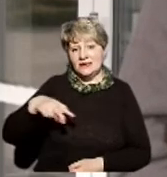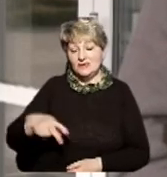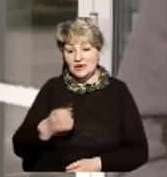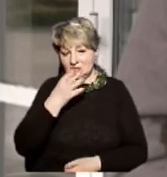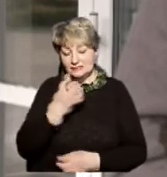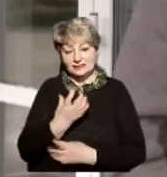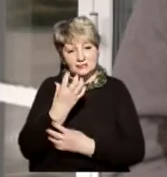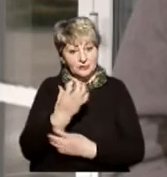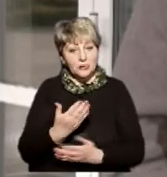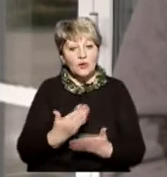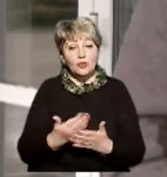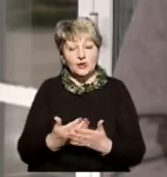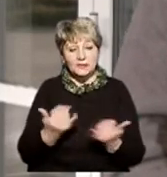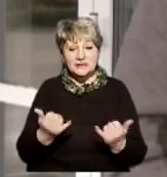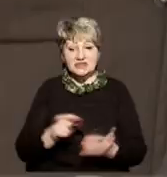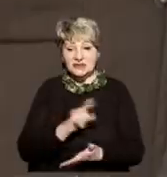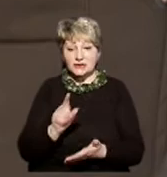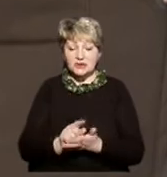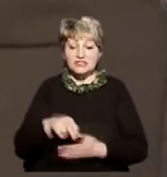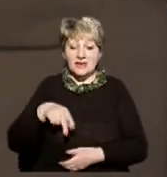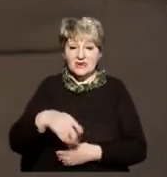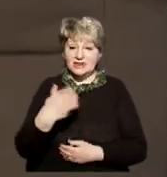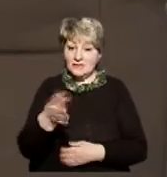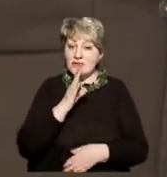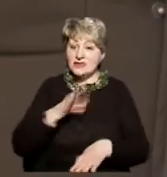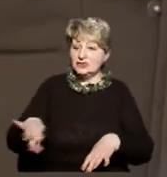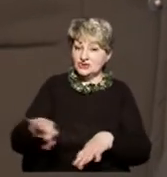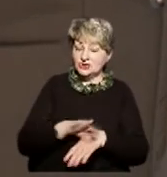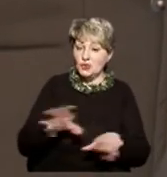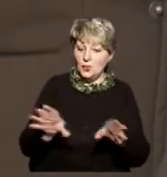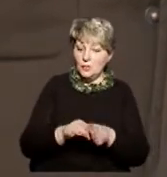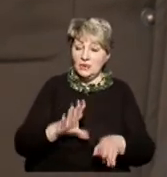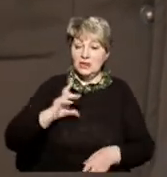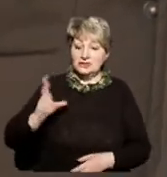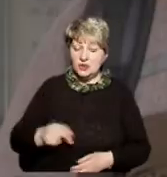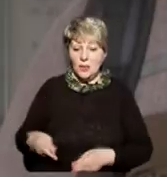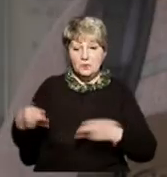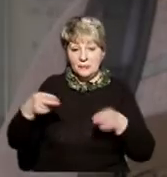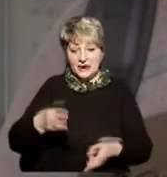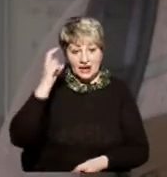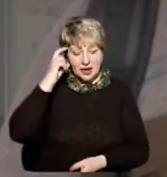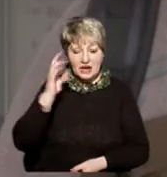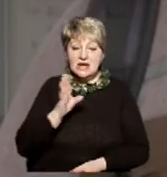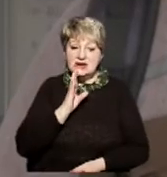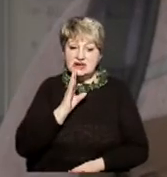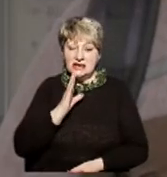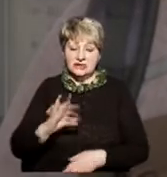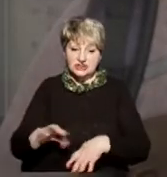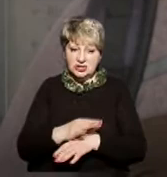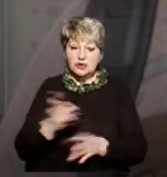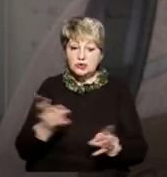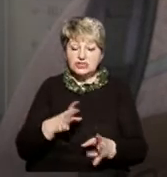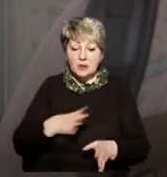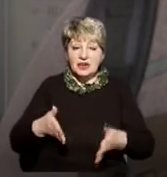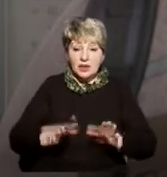квітами. Ось-ось, каже, має вийти його дружина з новонародженою донькою. Удвох вони сюди їхали з Київщини. Дружині потрібно було народжувати. У нас було